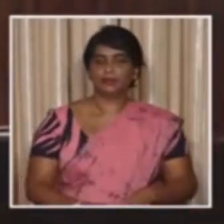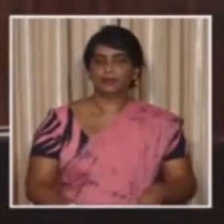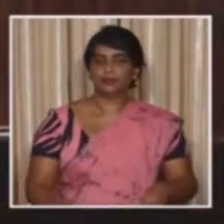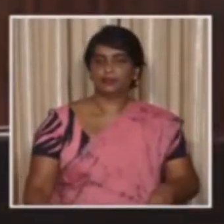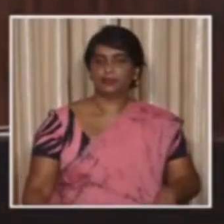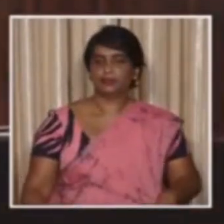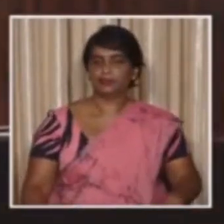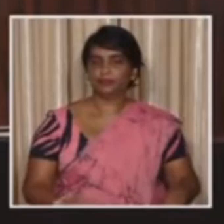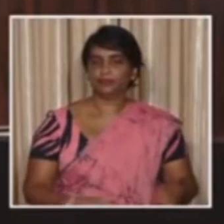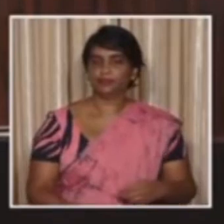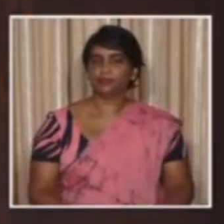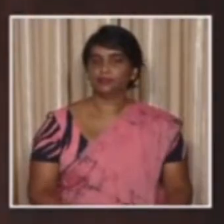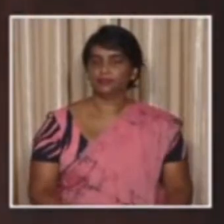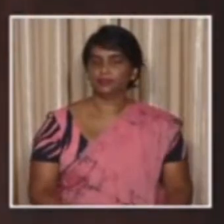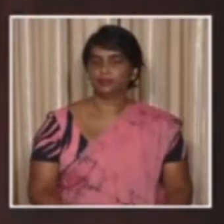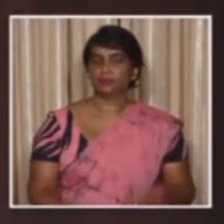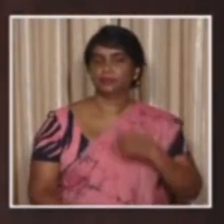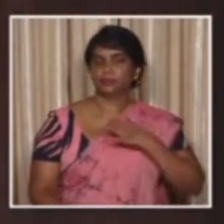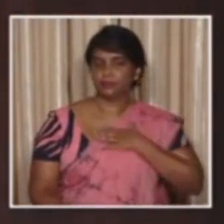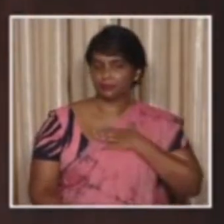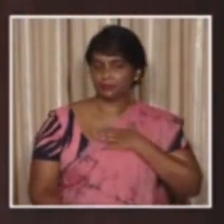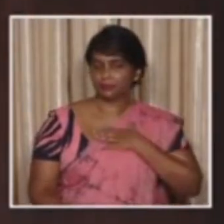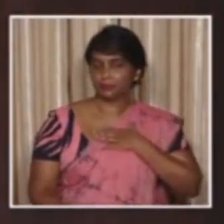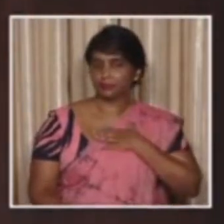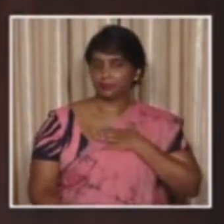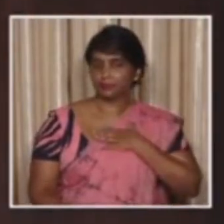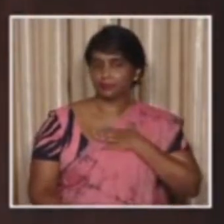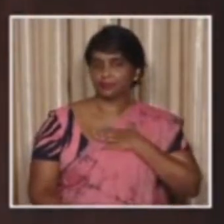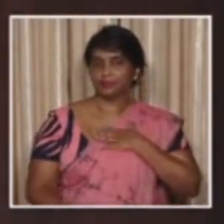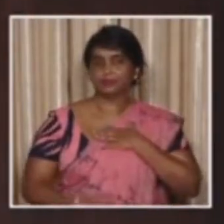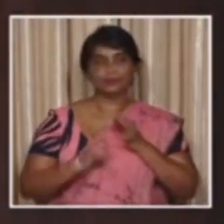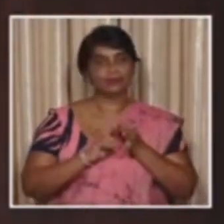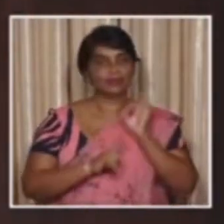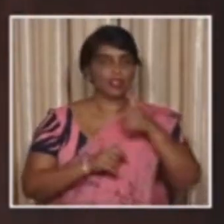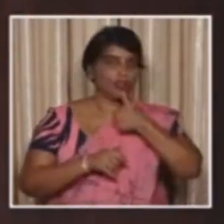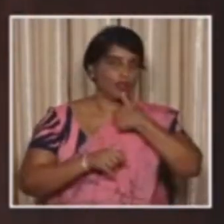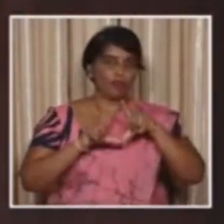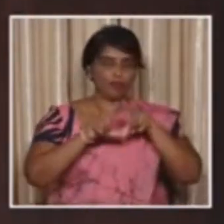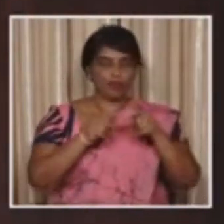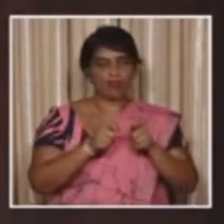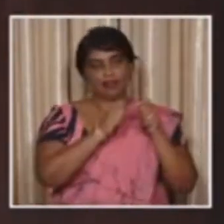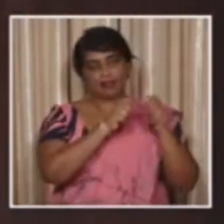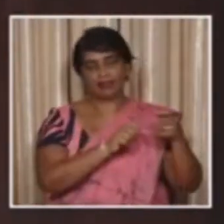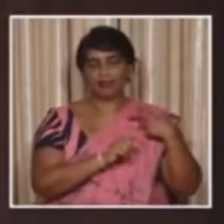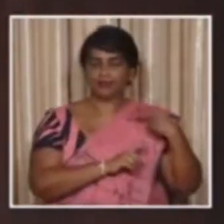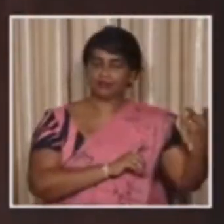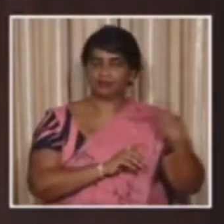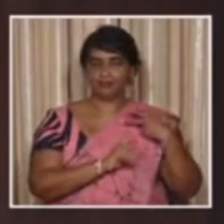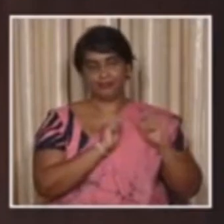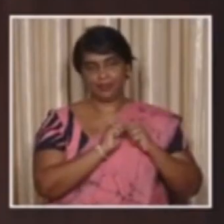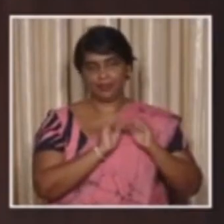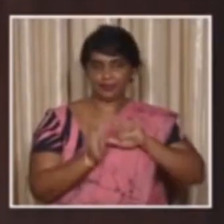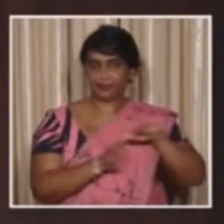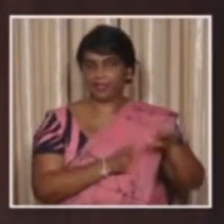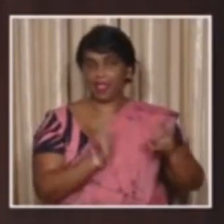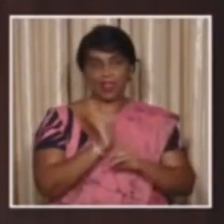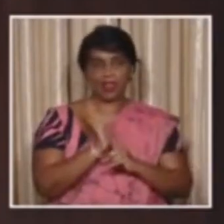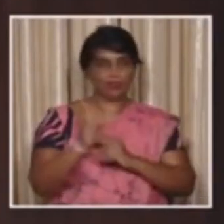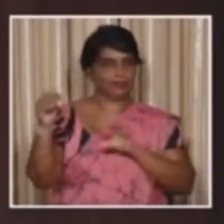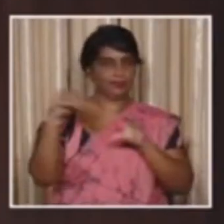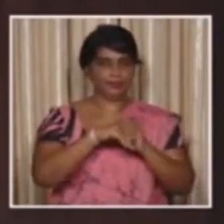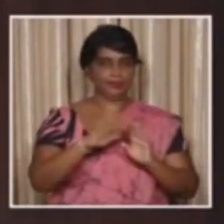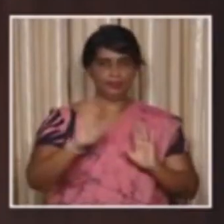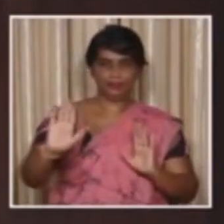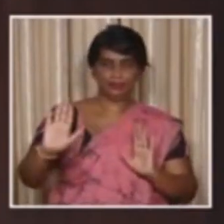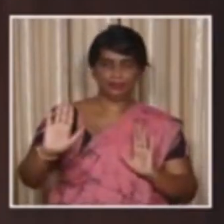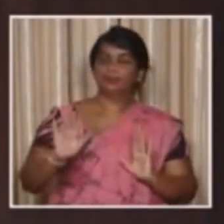කතානායකතුමා මේ මම අපේ ජනාධිපතිතුමාට බුලත් අතක් දීලා බේරගන්න එක මම වෙනම කරගන්නම්. ඒකට කිරියල්ල මහත්තයා මැදිහත් වෙන්න ඕනේ